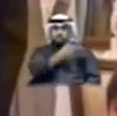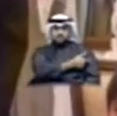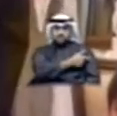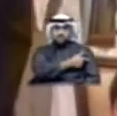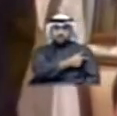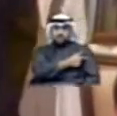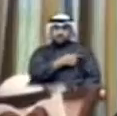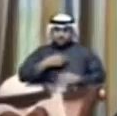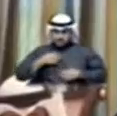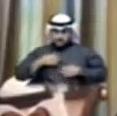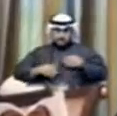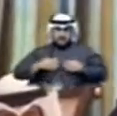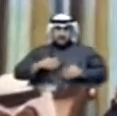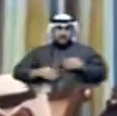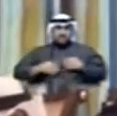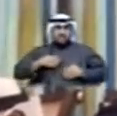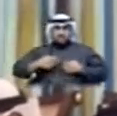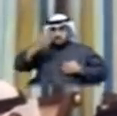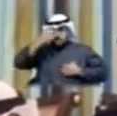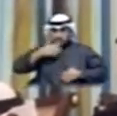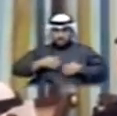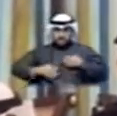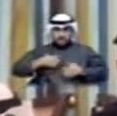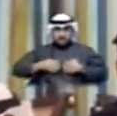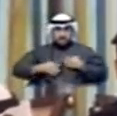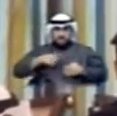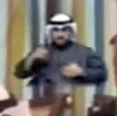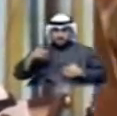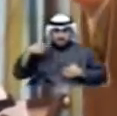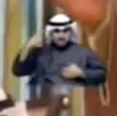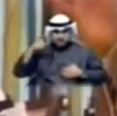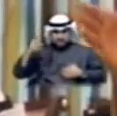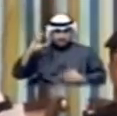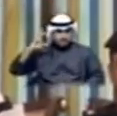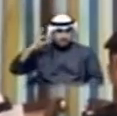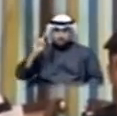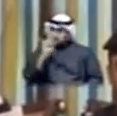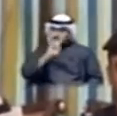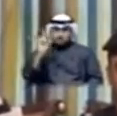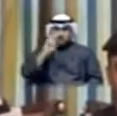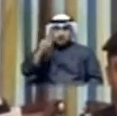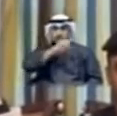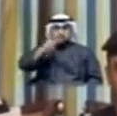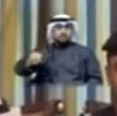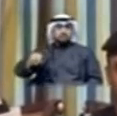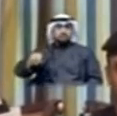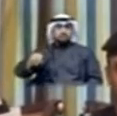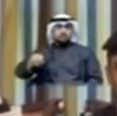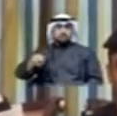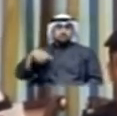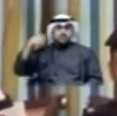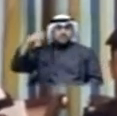هذا مو صحيح. الحادثه هذه يمكن تصير في الجانب الاخر من شارع الخليج اللي